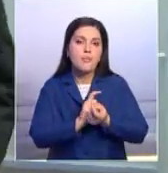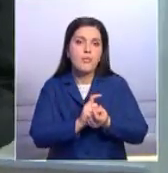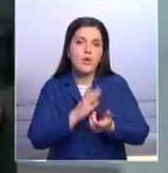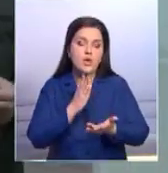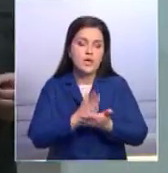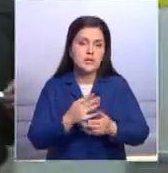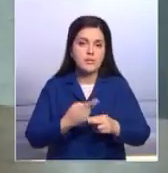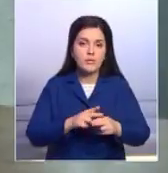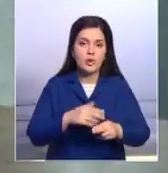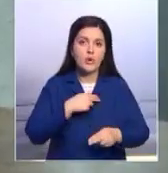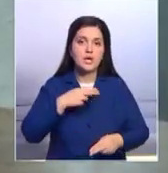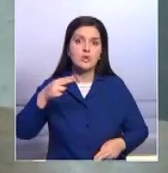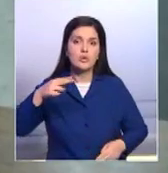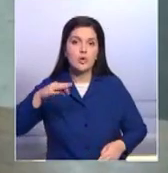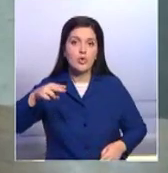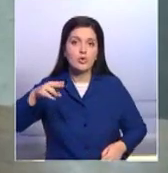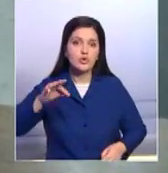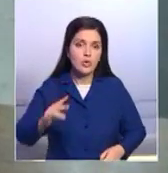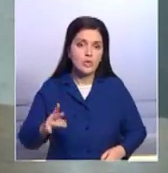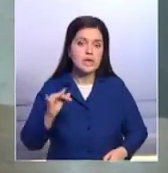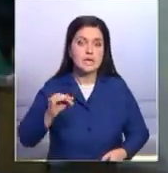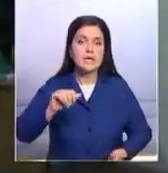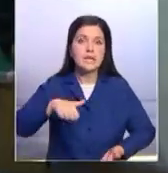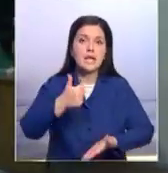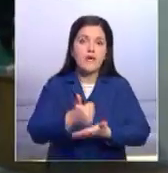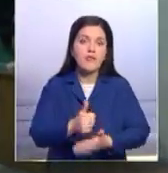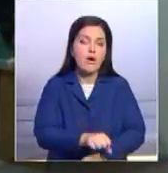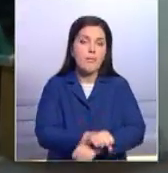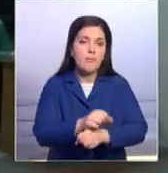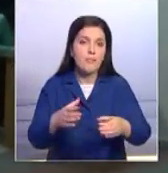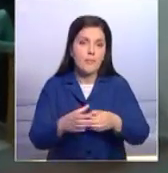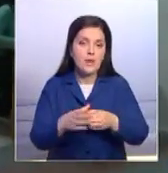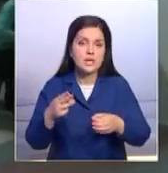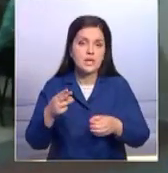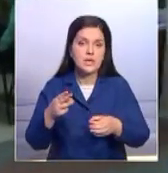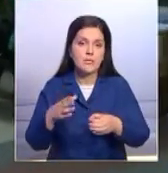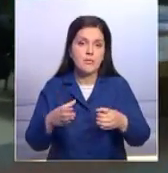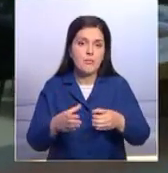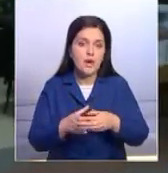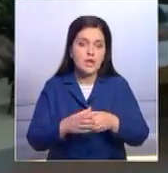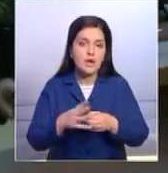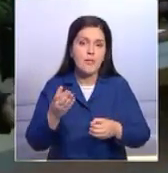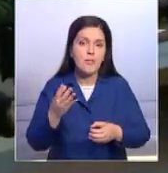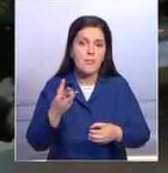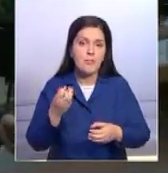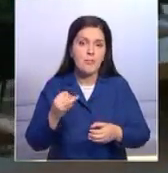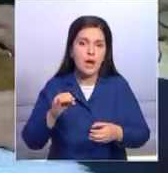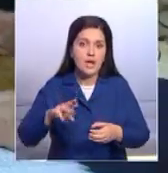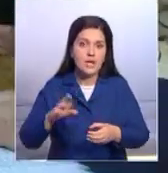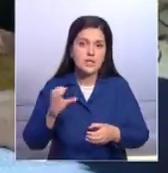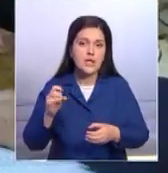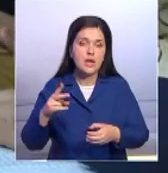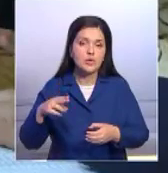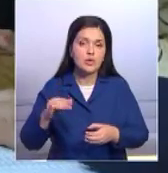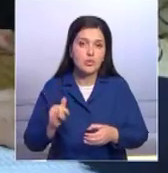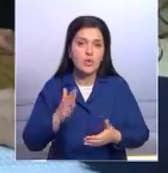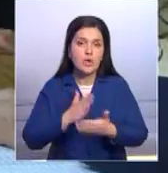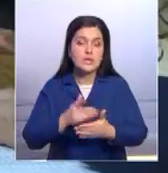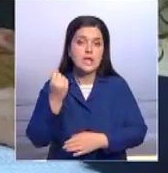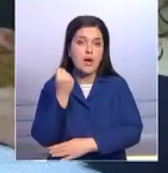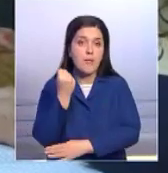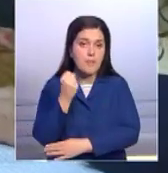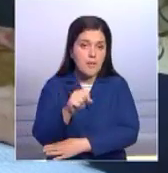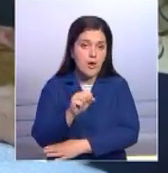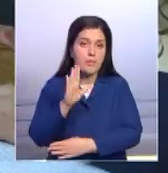лидер социалистов Игорь Дадон и глава оппозиционной партии «Действие и солидарность» Майя Санду.